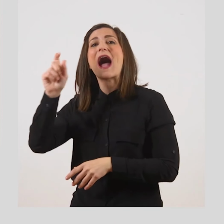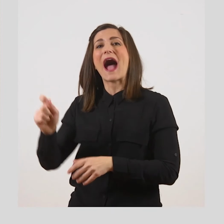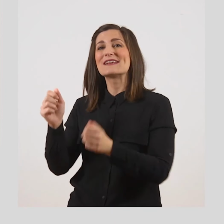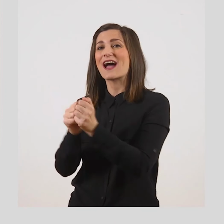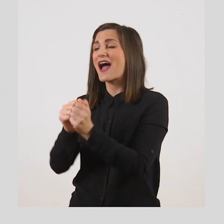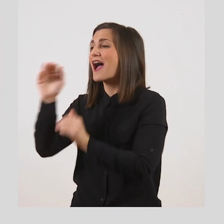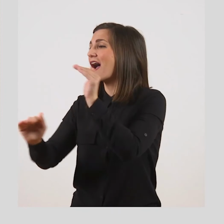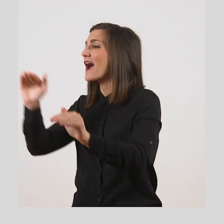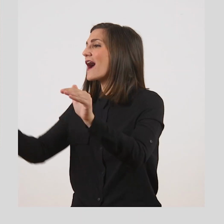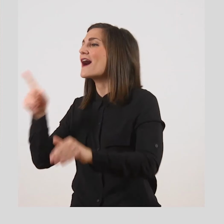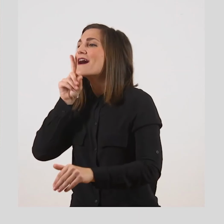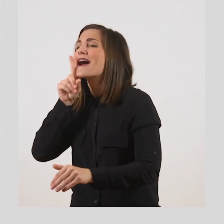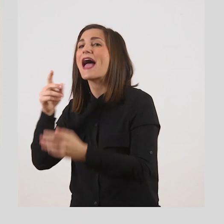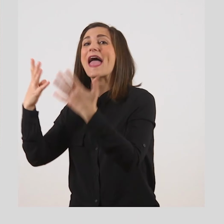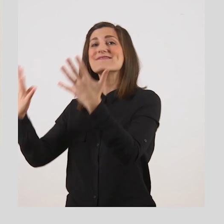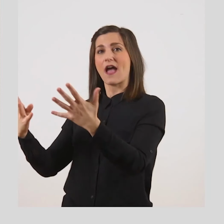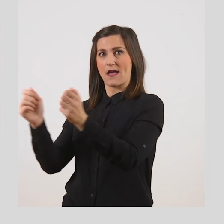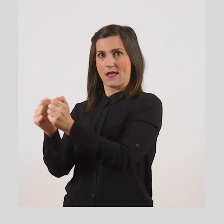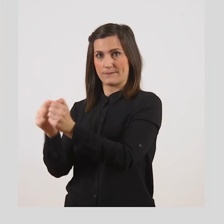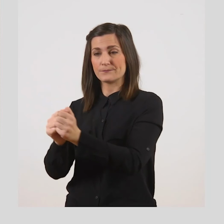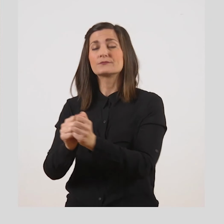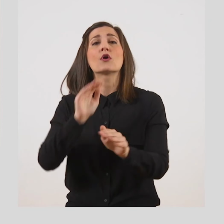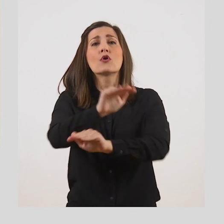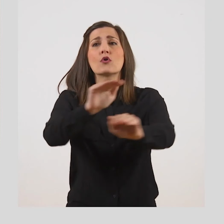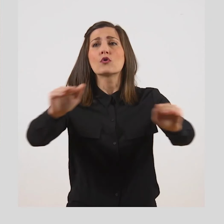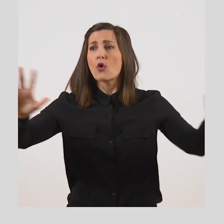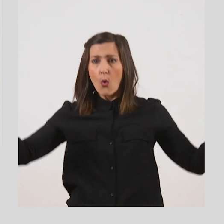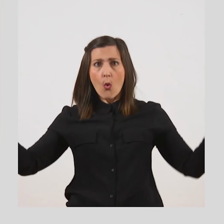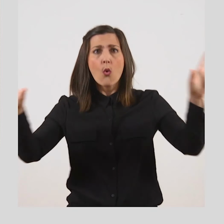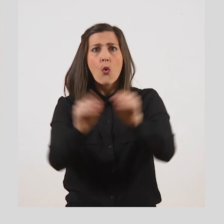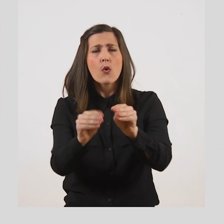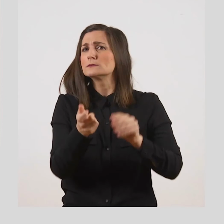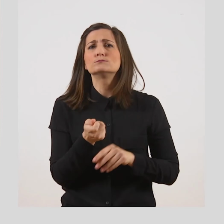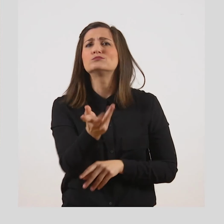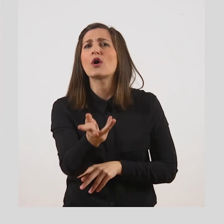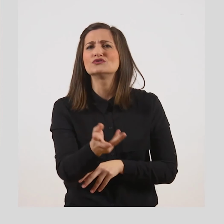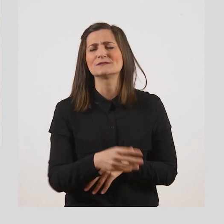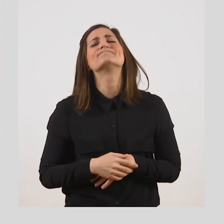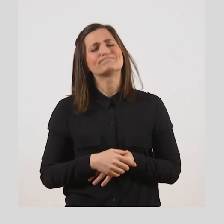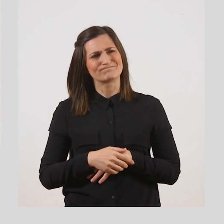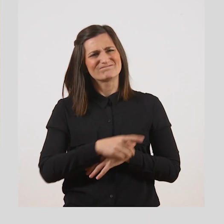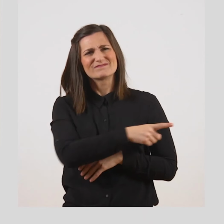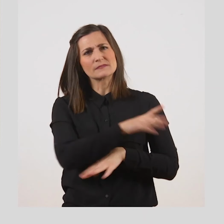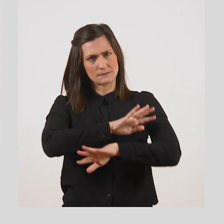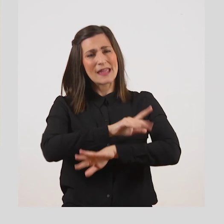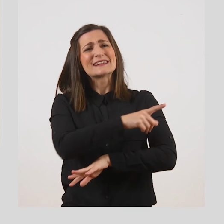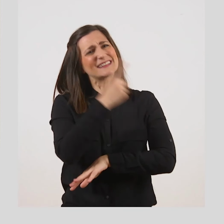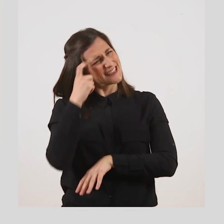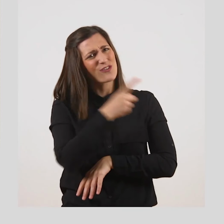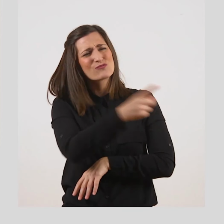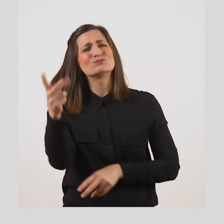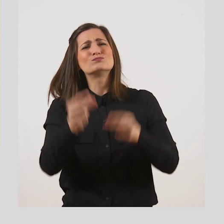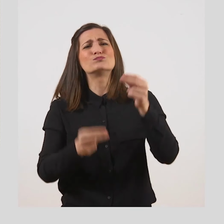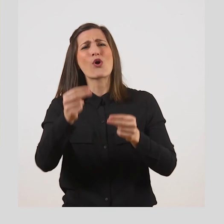καλεσμένα στο πάρτι συνολικά? Μάλιστα. Τα προβλήματα έχω καταλάβει ότι σας δυσκολεύουν σε όλες τις τάξεις. Καταρχάς